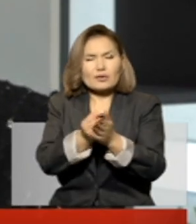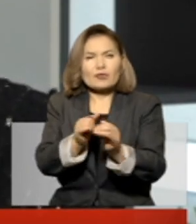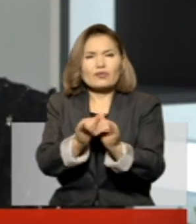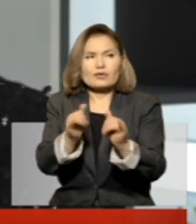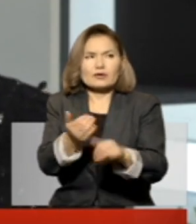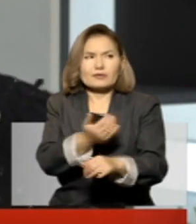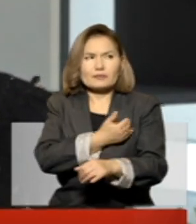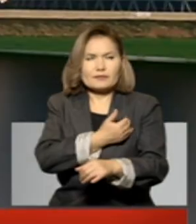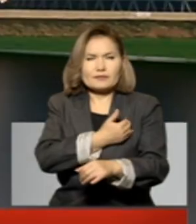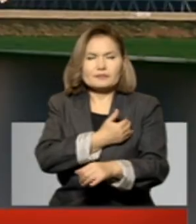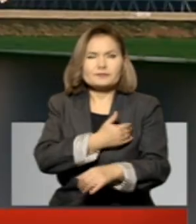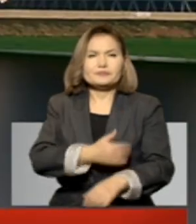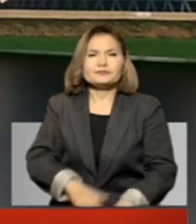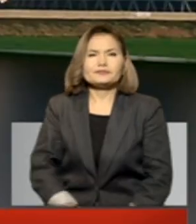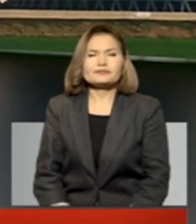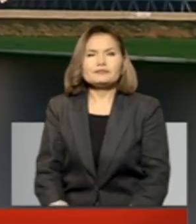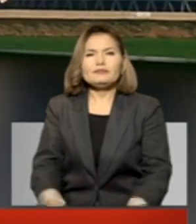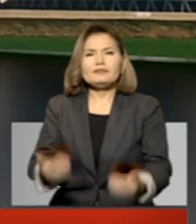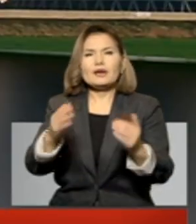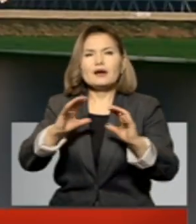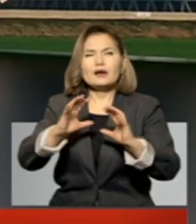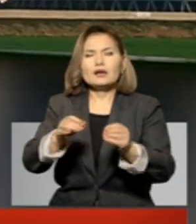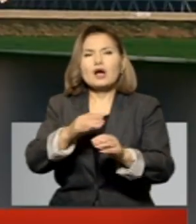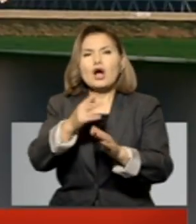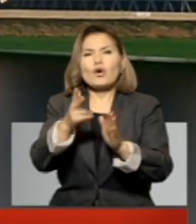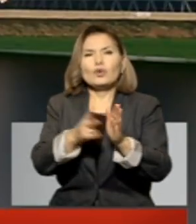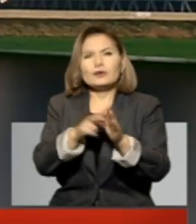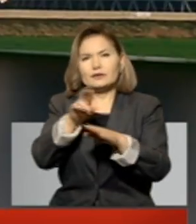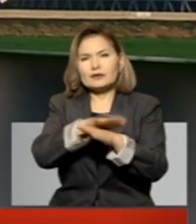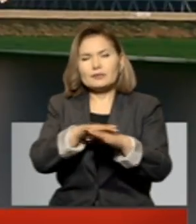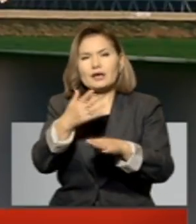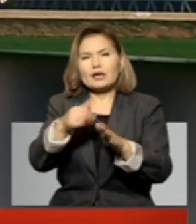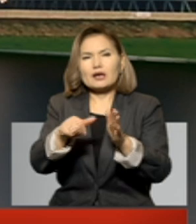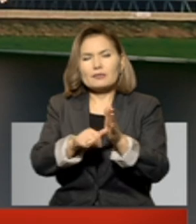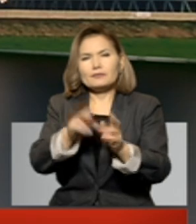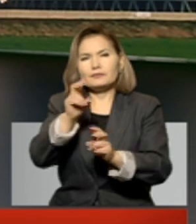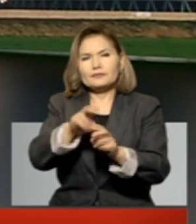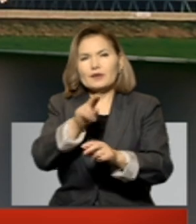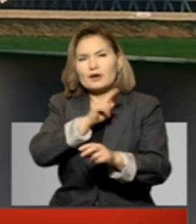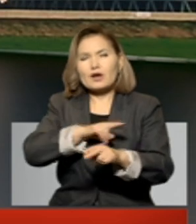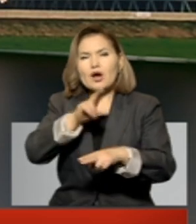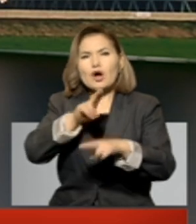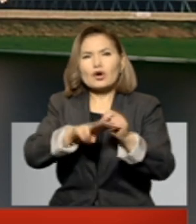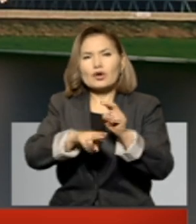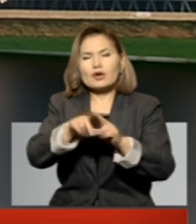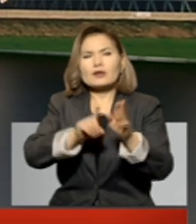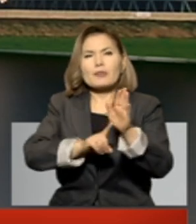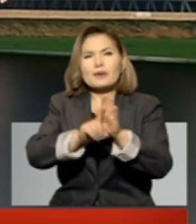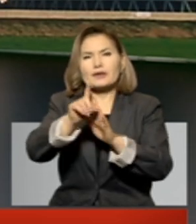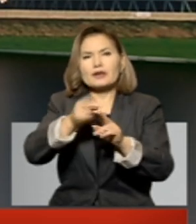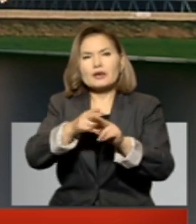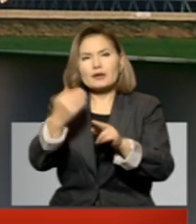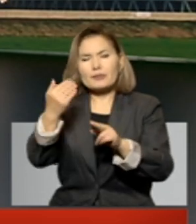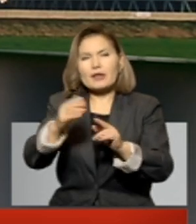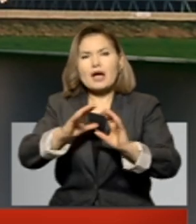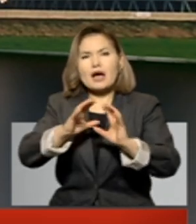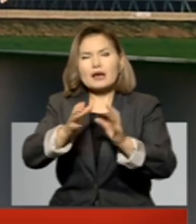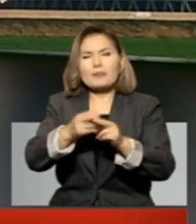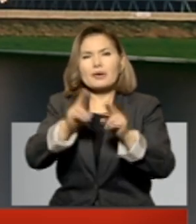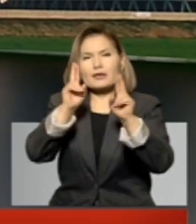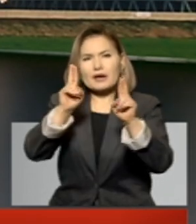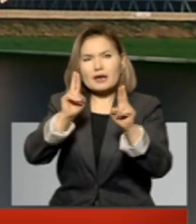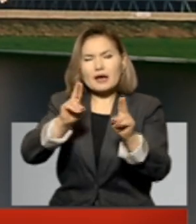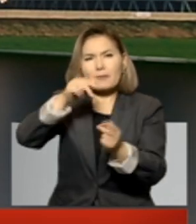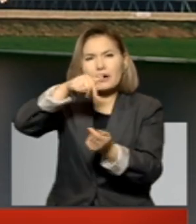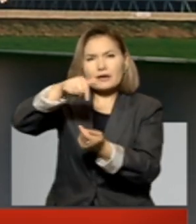жеткізер едік. Қазір әлемнің 18 елінде 56 реактордың құрылысы жүргізіліп жатыр. Олар әлемдік